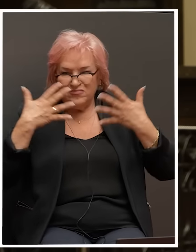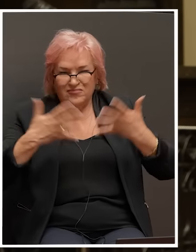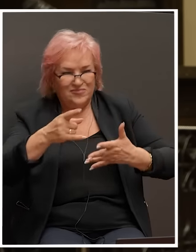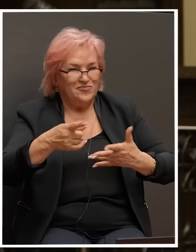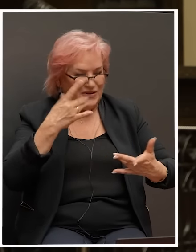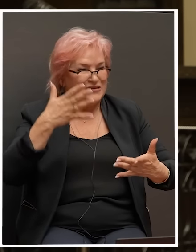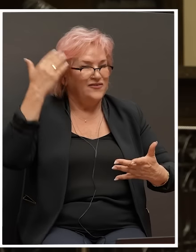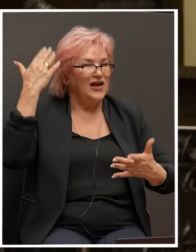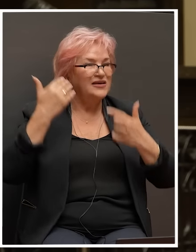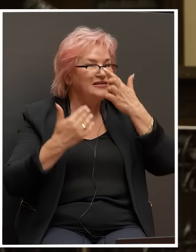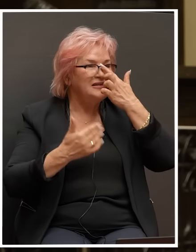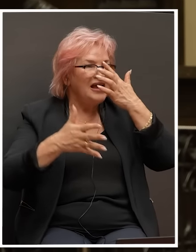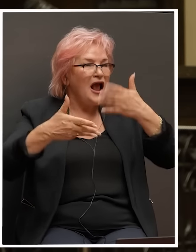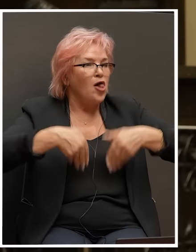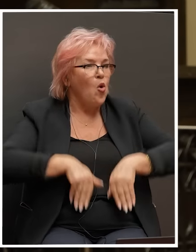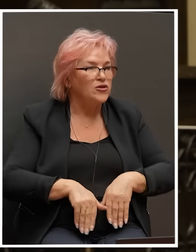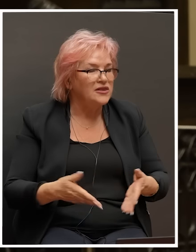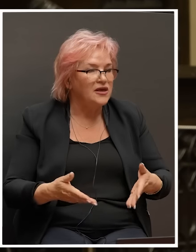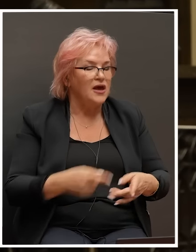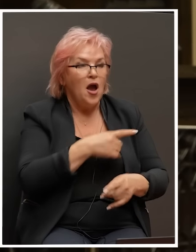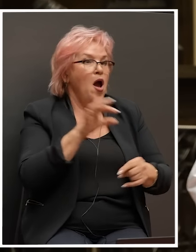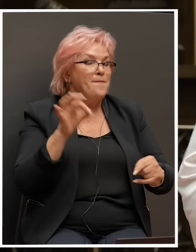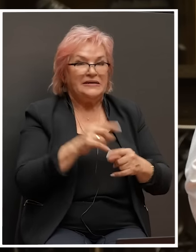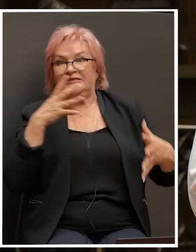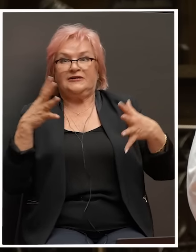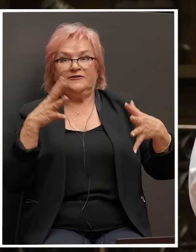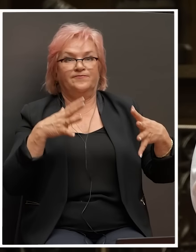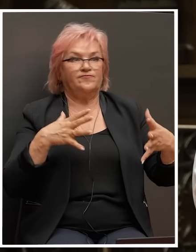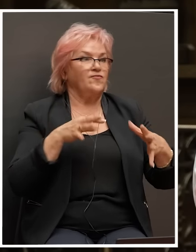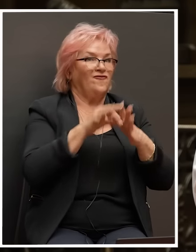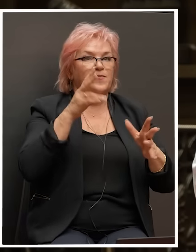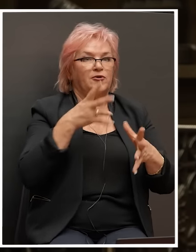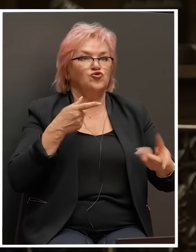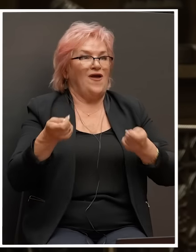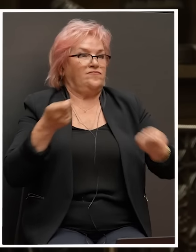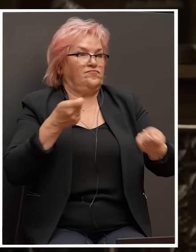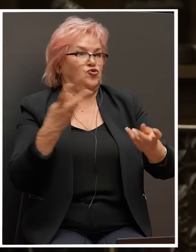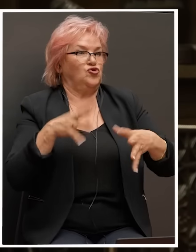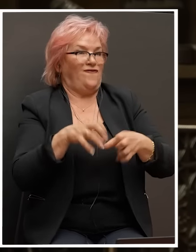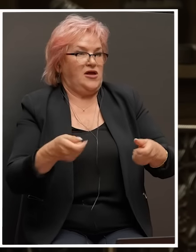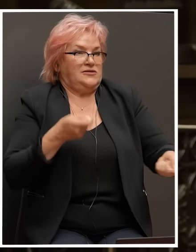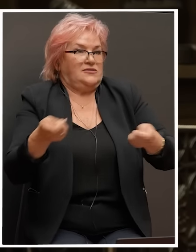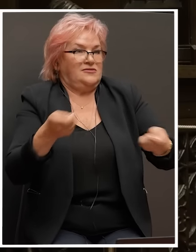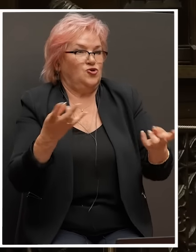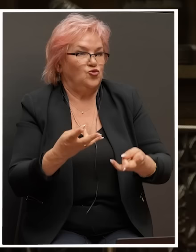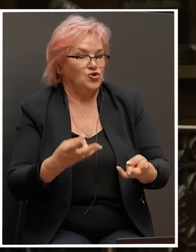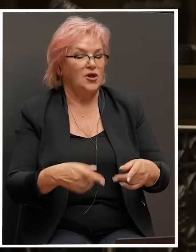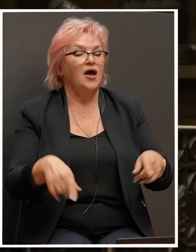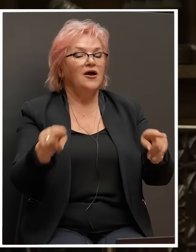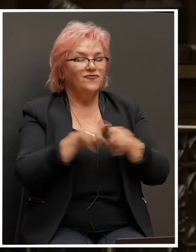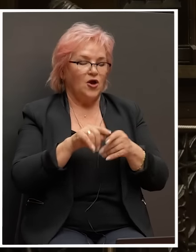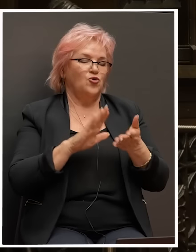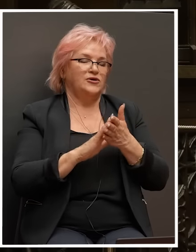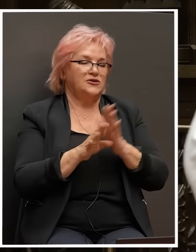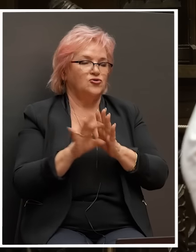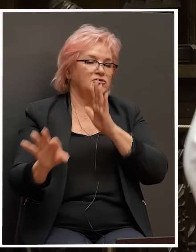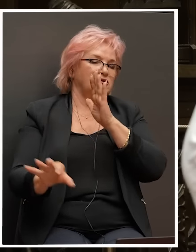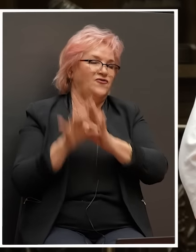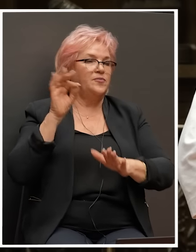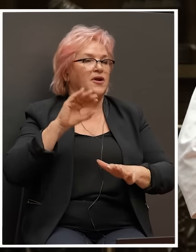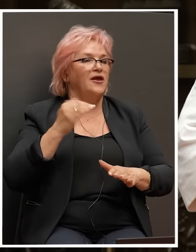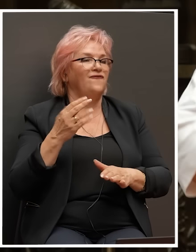представляете, голодные, довольно быстро определялись с выбором. И, в общем, в этой ситуации выбрали